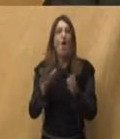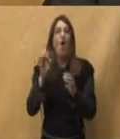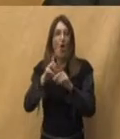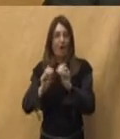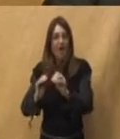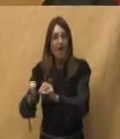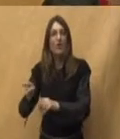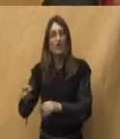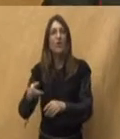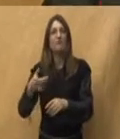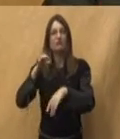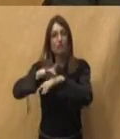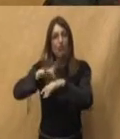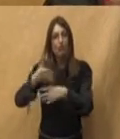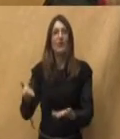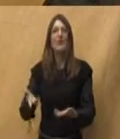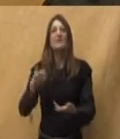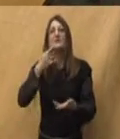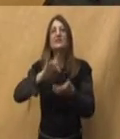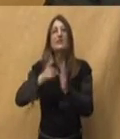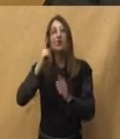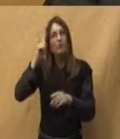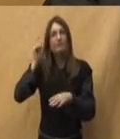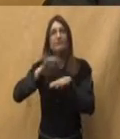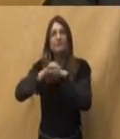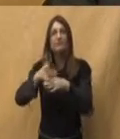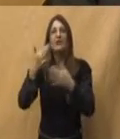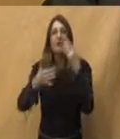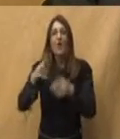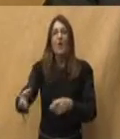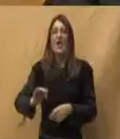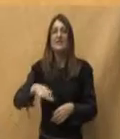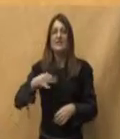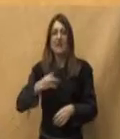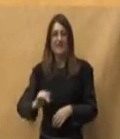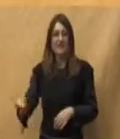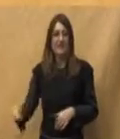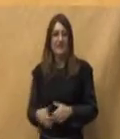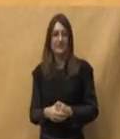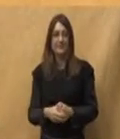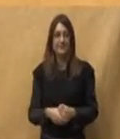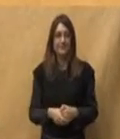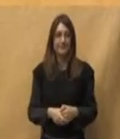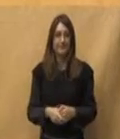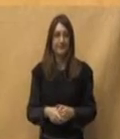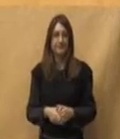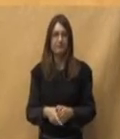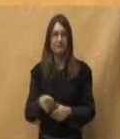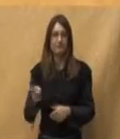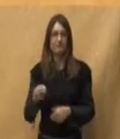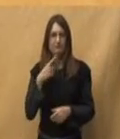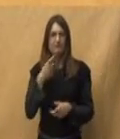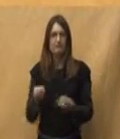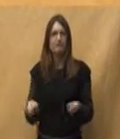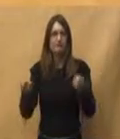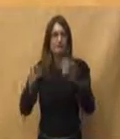odgajatelji, liječnici i svi oni koji vode računa o zdravlju djece. Da li bi vi, recimo,